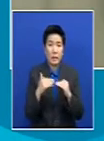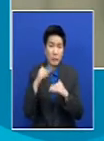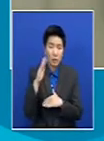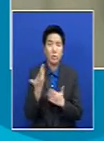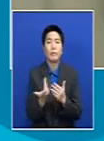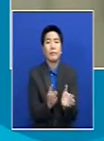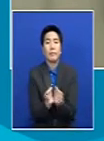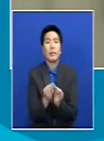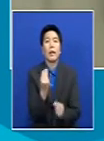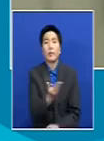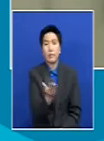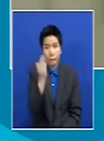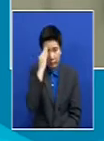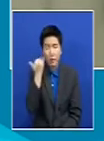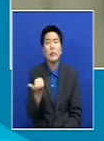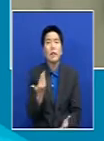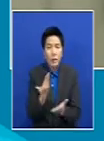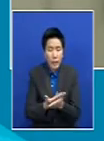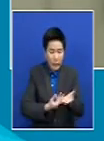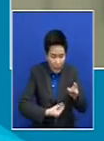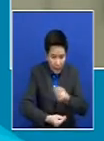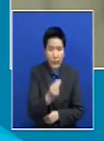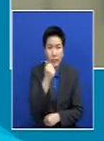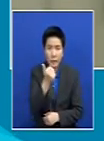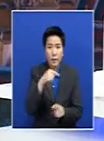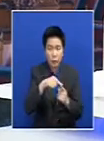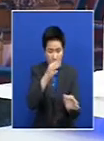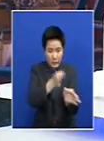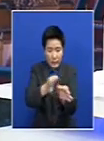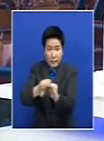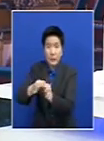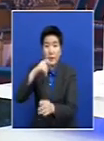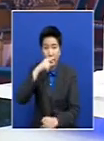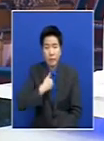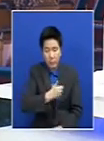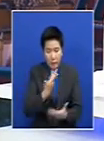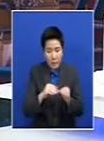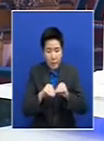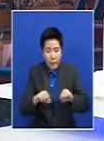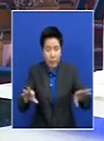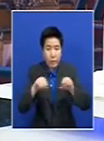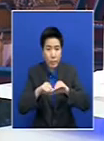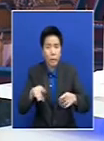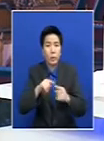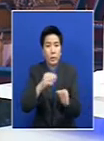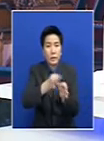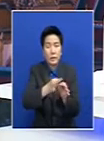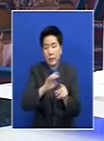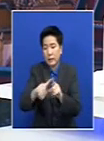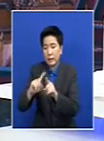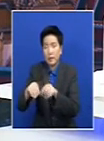ป็นว่าชี้แจงคุณผู้ชมนะคะว่ายังมีให้รับแลกอยู่นะคะธนาคารแห่งประเทศไทยก็จะค่อยๆกระจายไปยังธนาคารพาณิชย์ธ